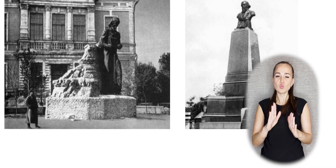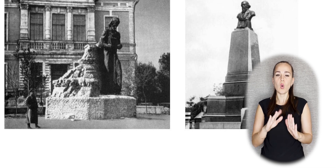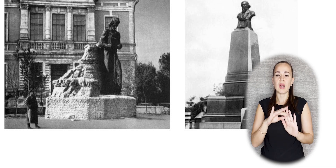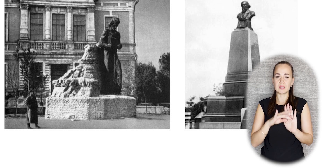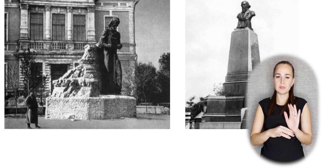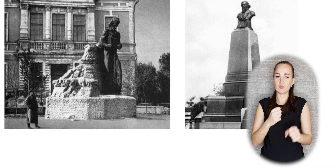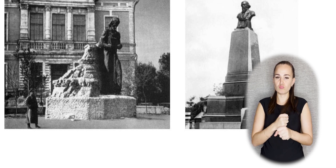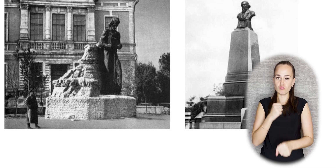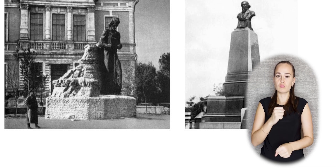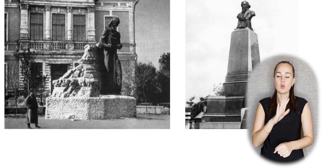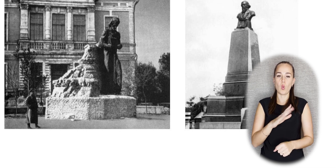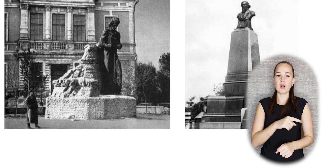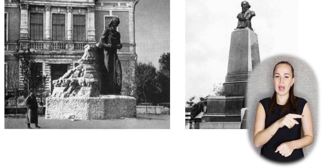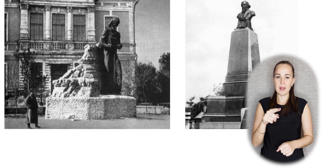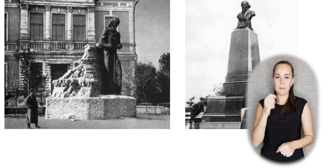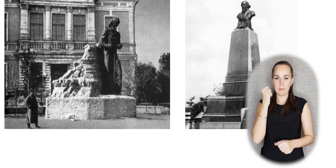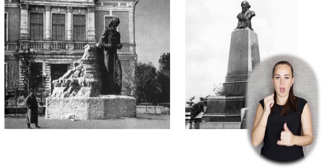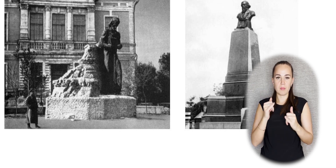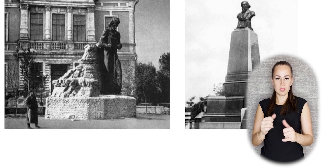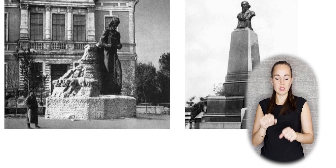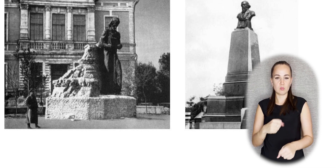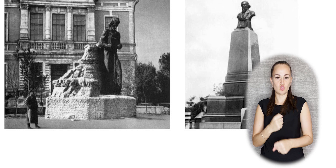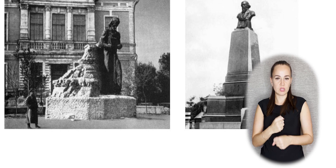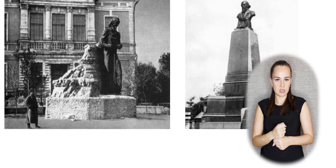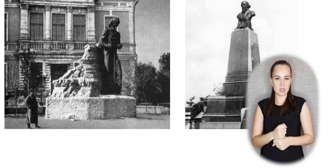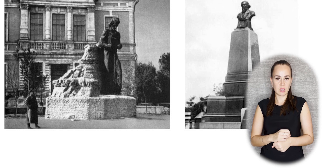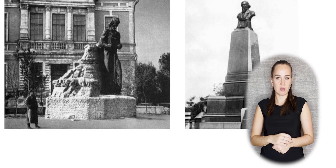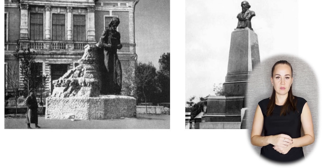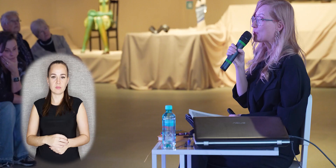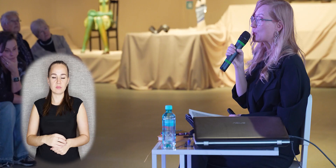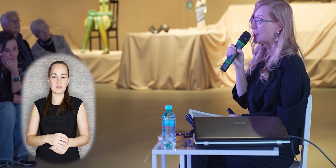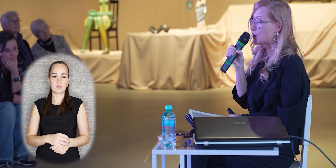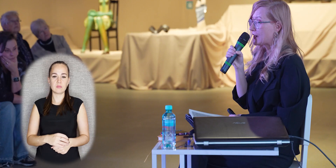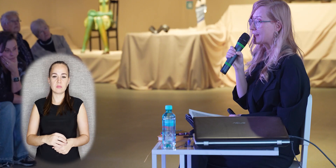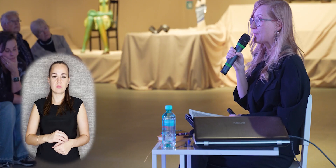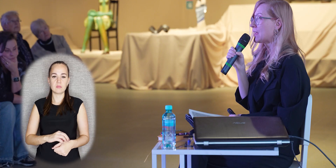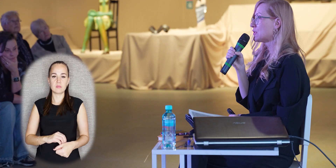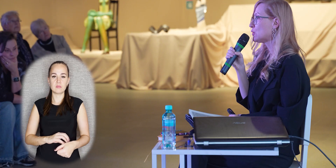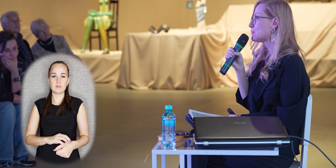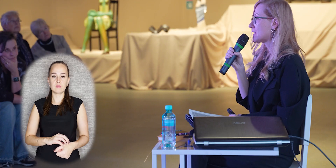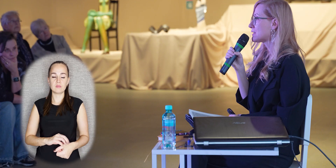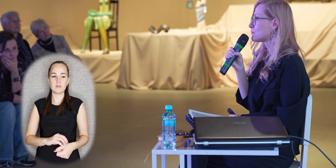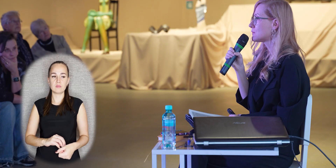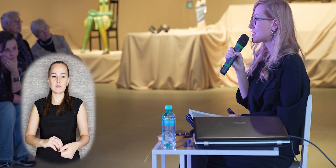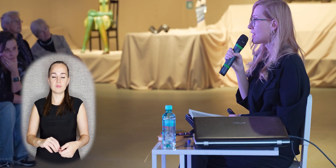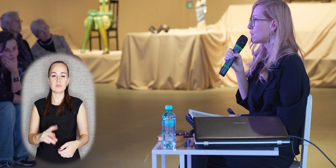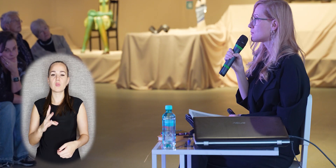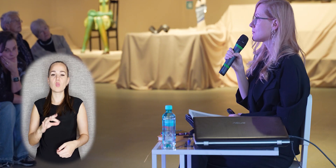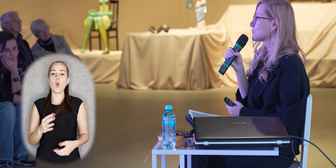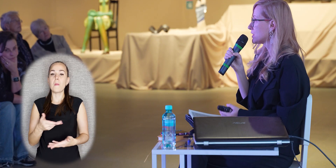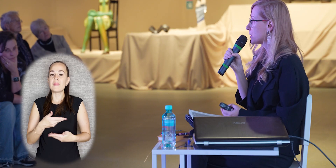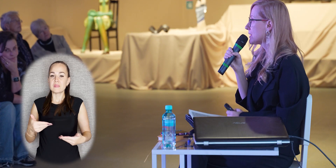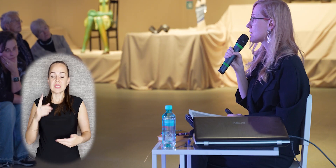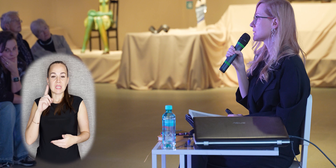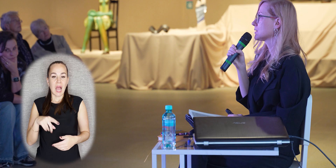предложено поставить монументы, входят в план монументальной пропаганды. Но при этом мы знаем